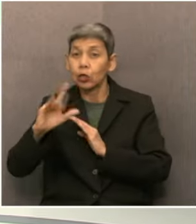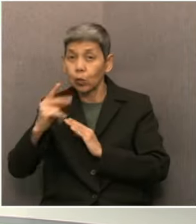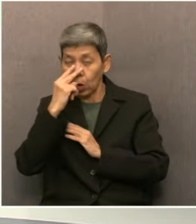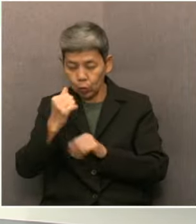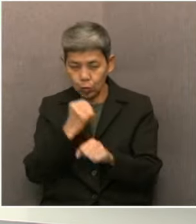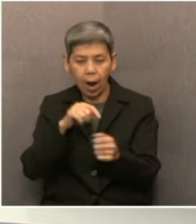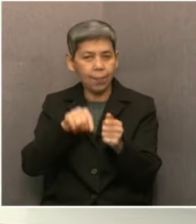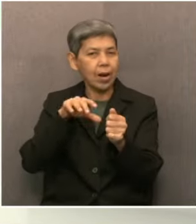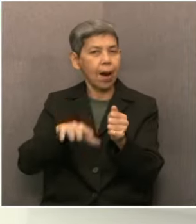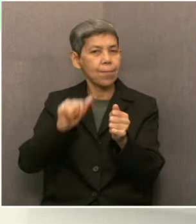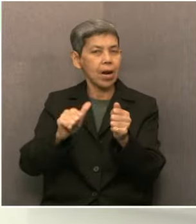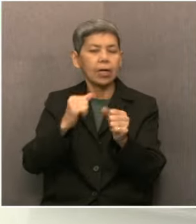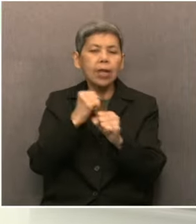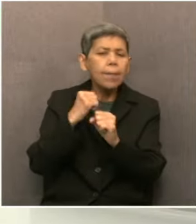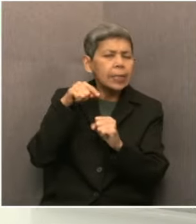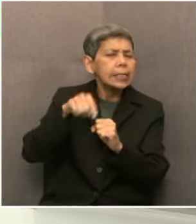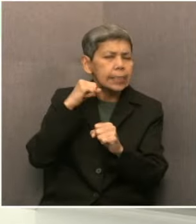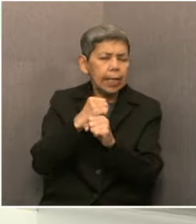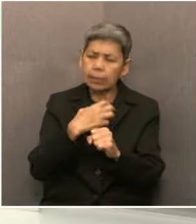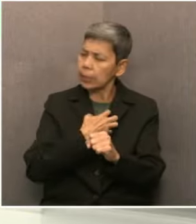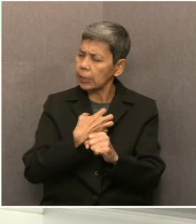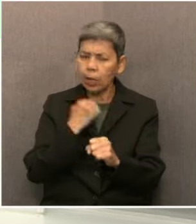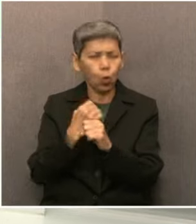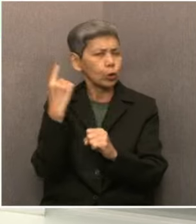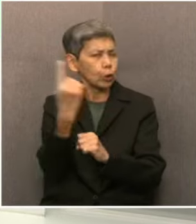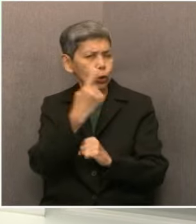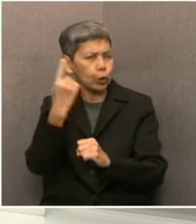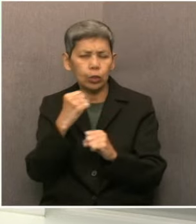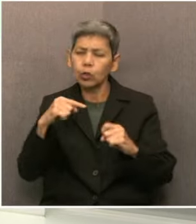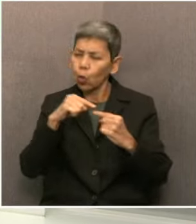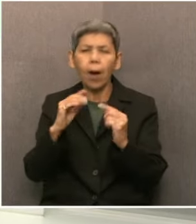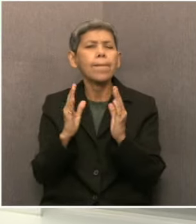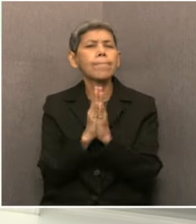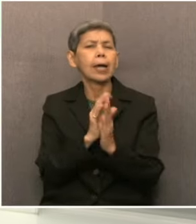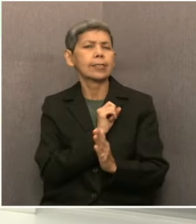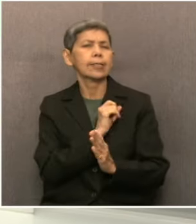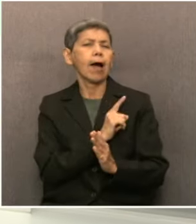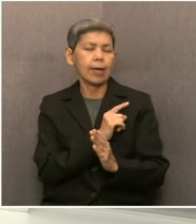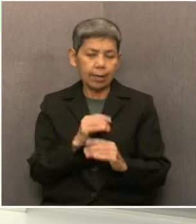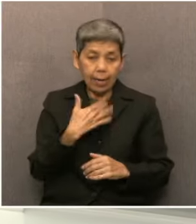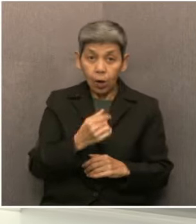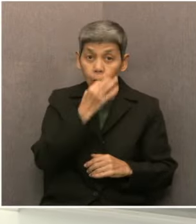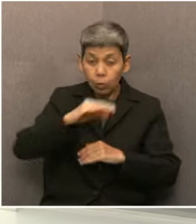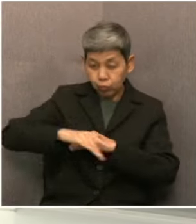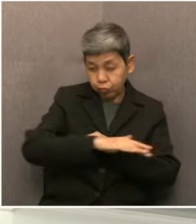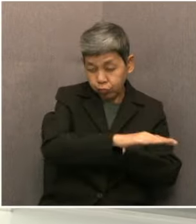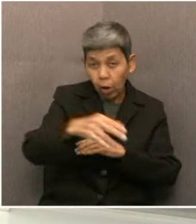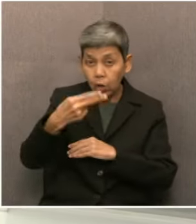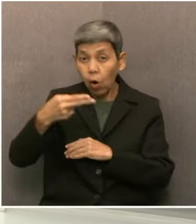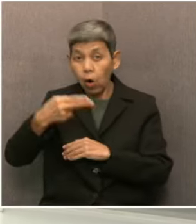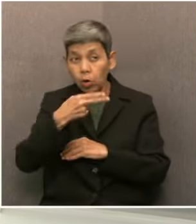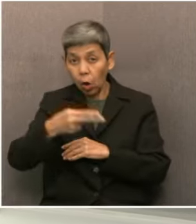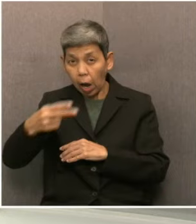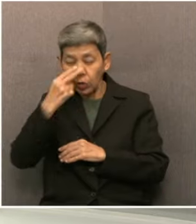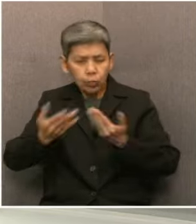อำเภอเมืองไปพัฒนาจุดตรงเค่ะให้เป็นสถานที่ท่องเที่ยวเชิงศาสนาแล้วก็จะแวะไปที่ทะเลสาบหนองหาญด้วยนะคะ